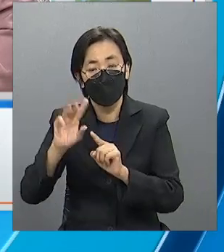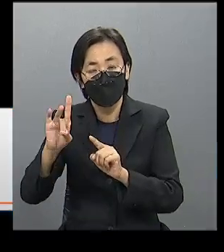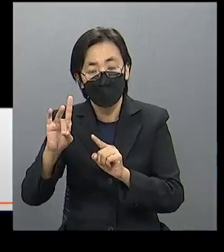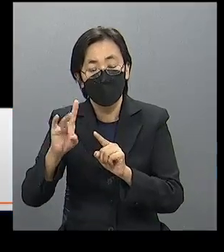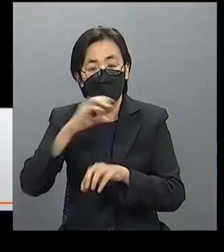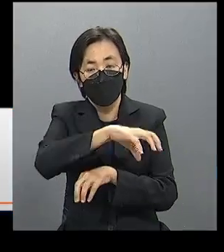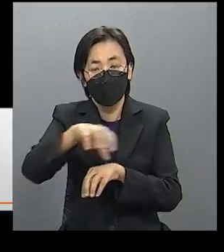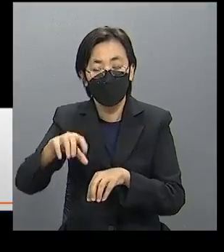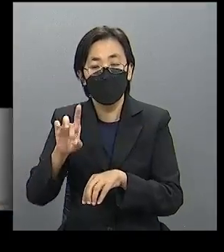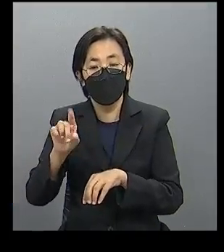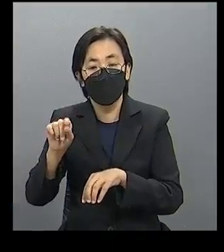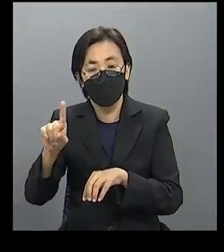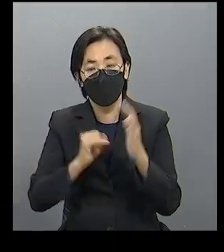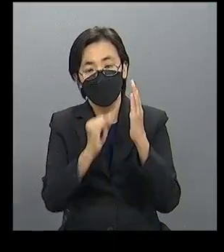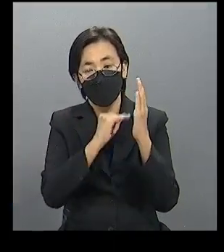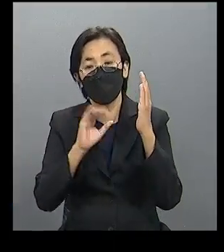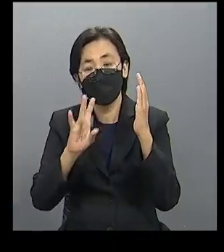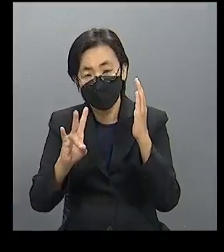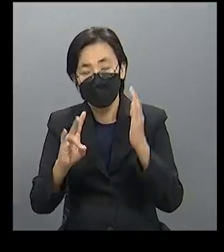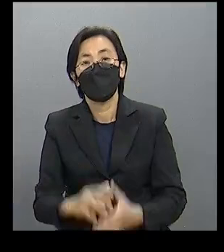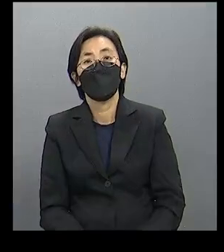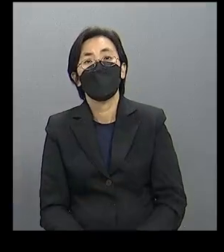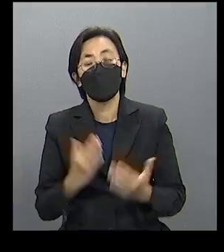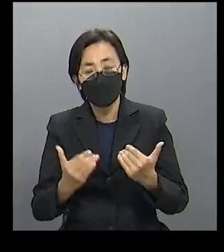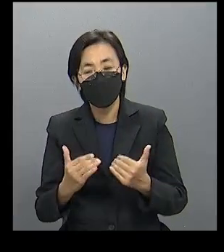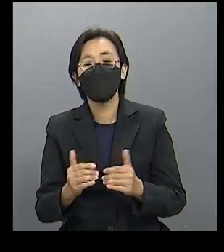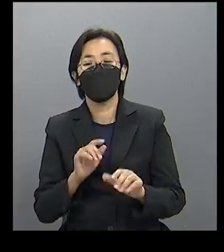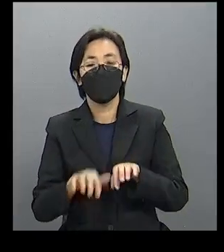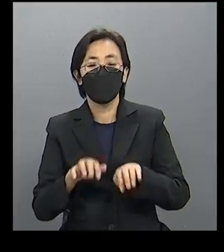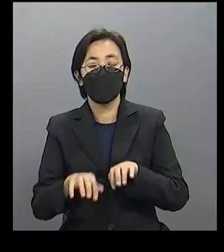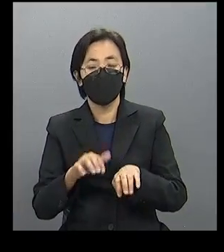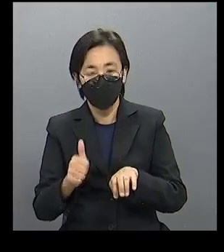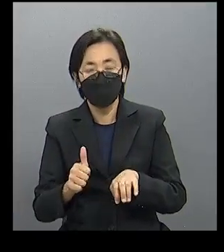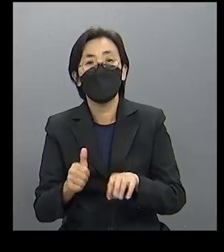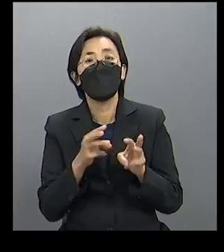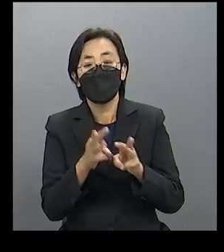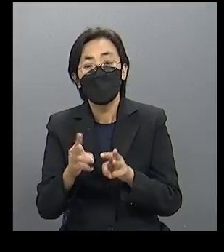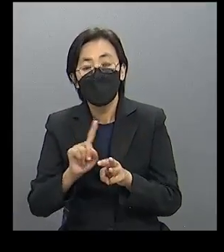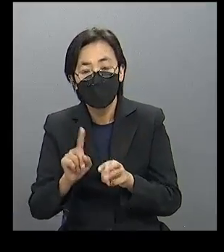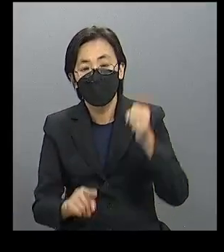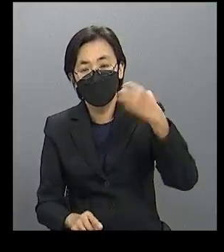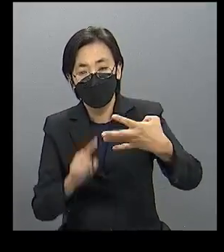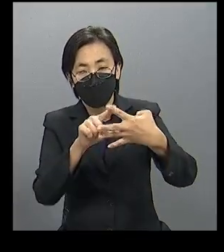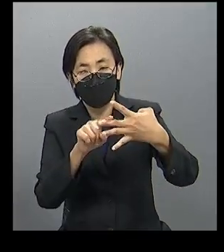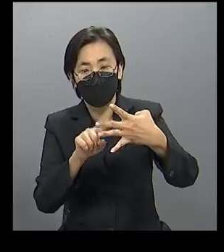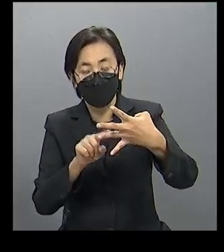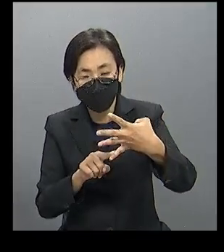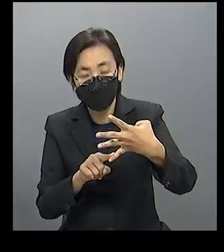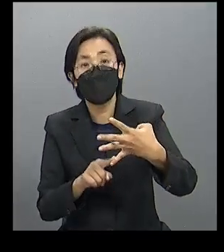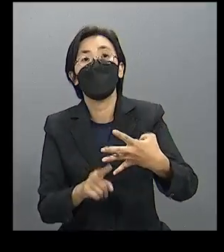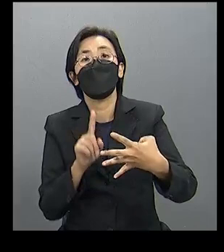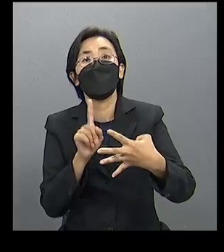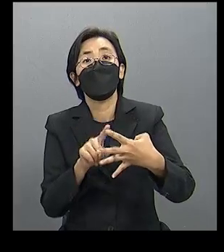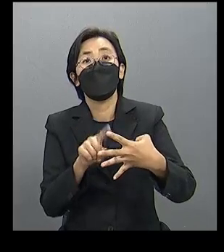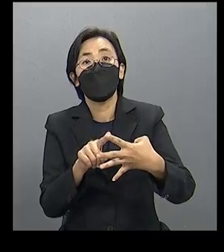7 จงหวัดสามารถเข้ามาแจ้งได้ทั้หมดโยการใช้งานมเพยงแค่ 4 ขนตอนสำรบประชาชนคือระบบของเราทำ